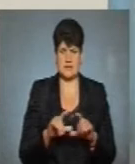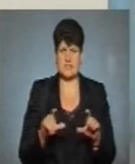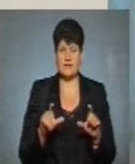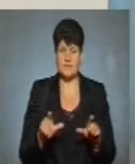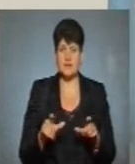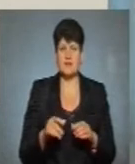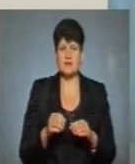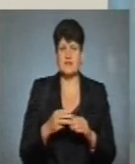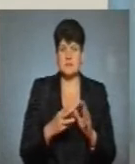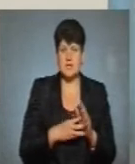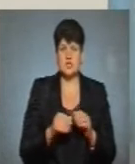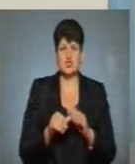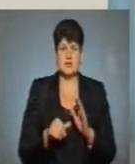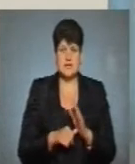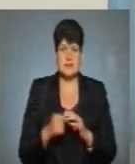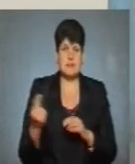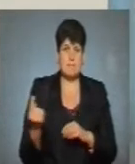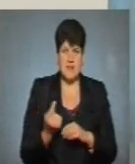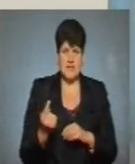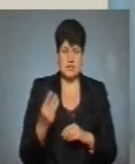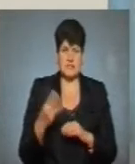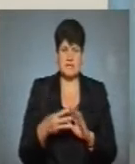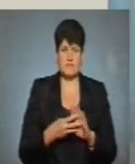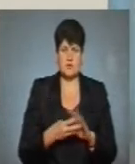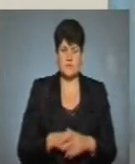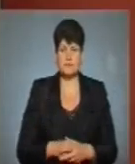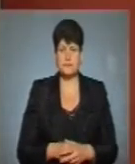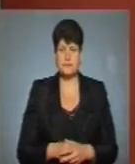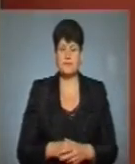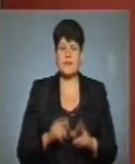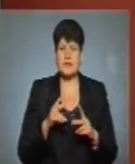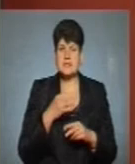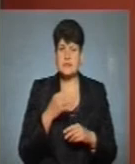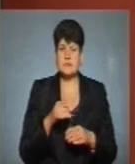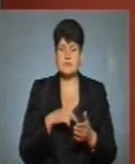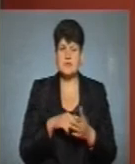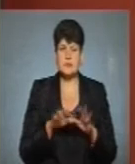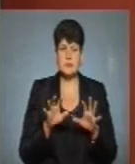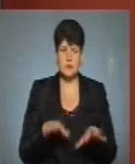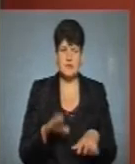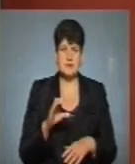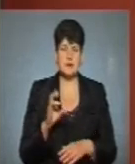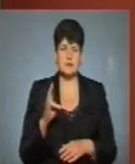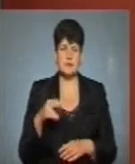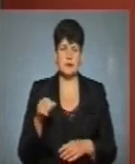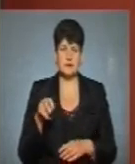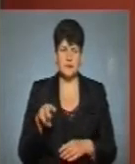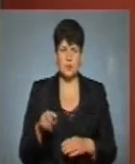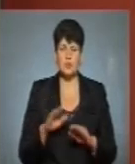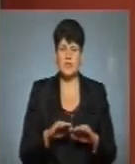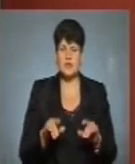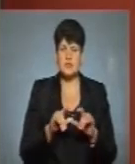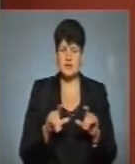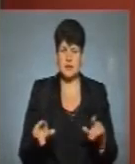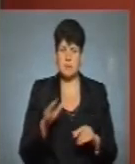18-й, 16-й садок, 1-й і 38-й. Як повідомляв міський голова Сергій Надал, у дитячих садках